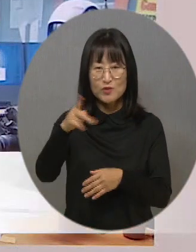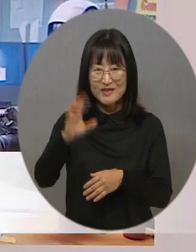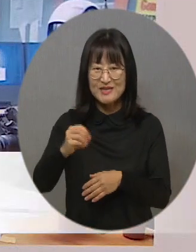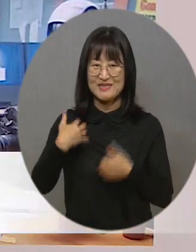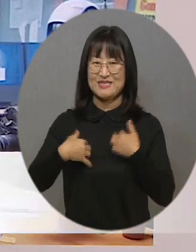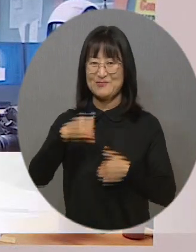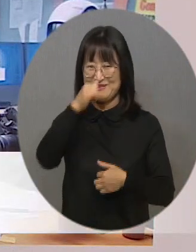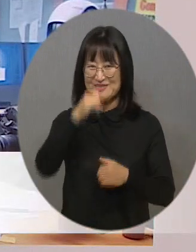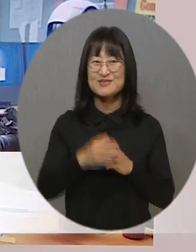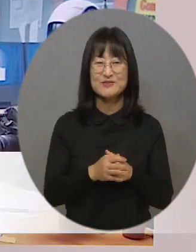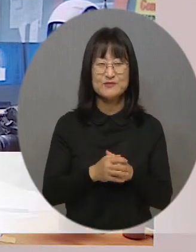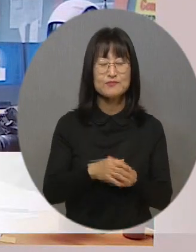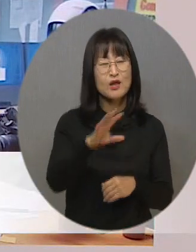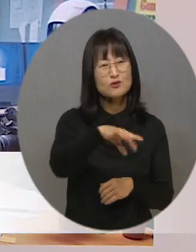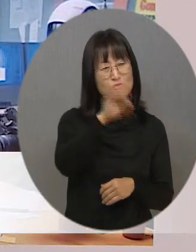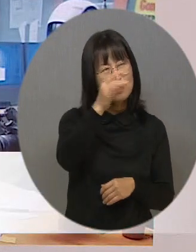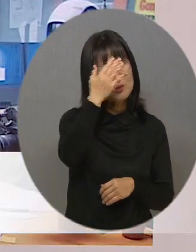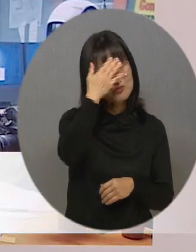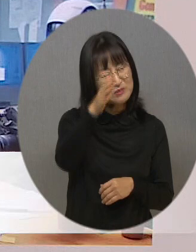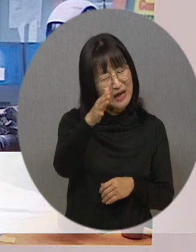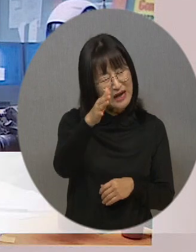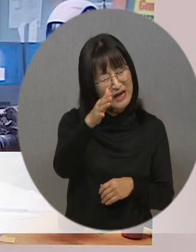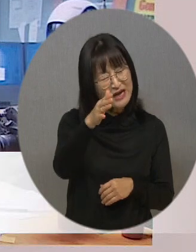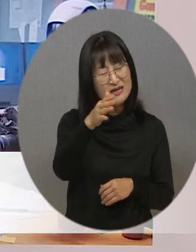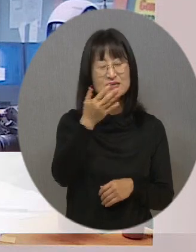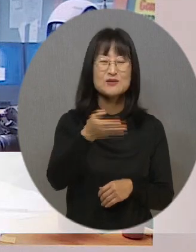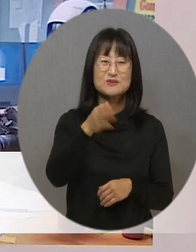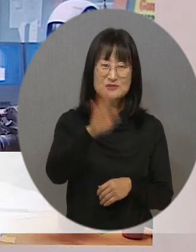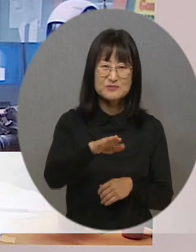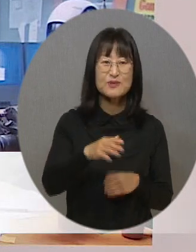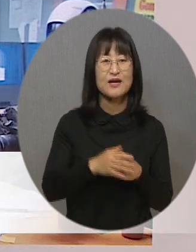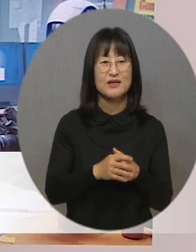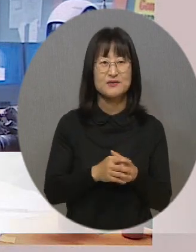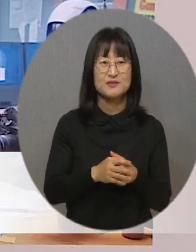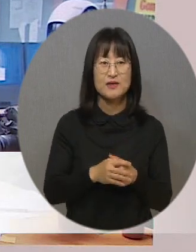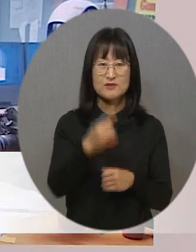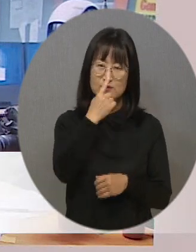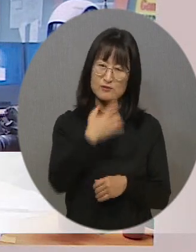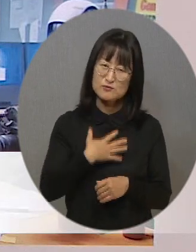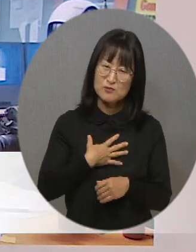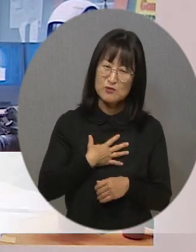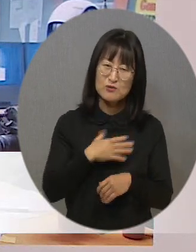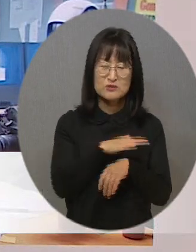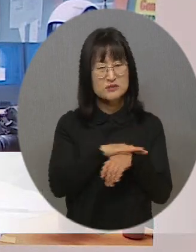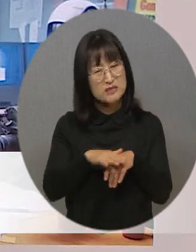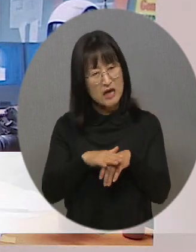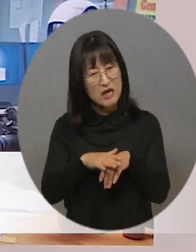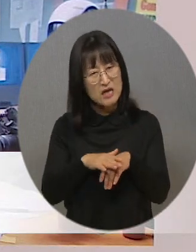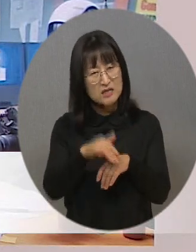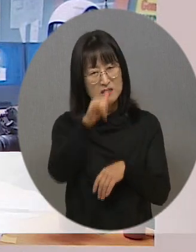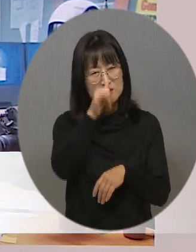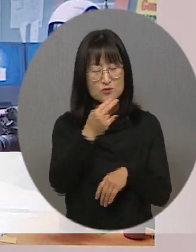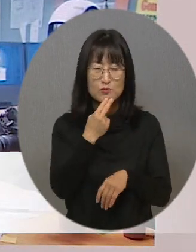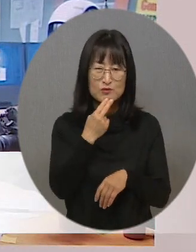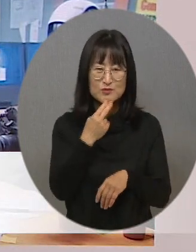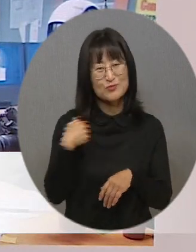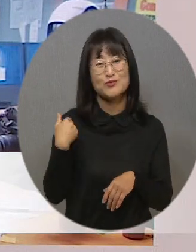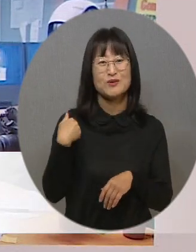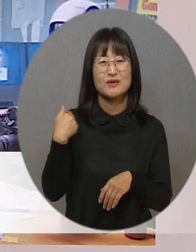처음엔 좀 낯설기도 하고 제가 잘하는지도 잘